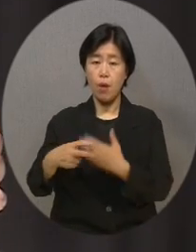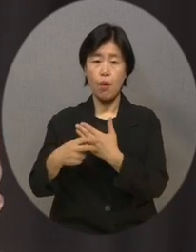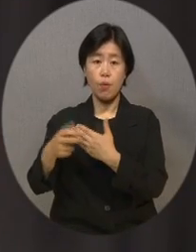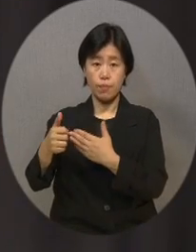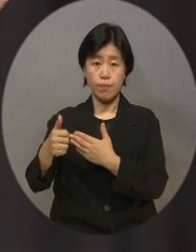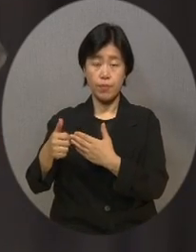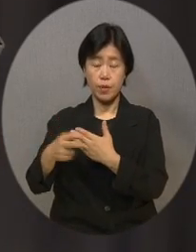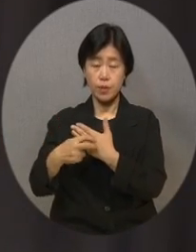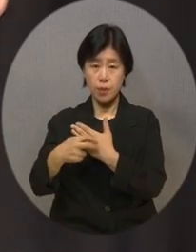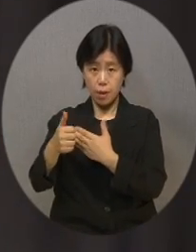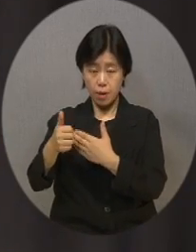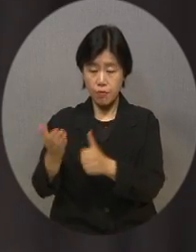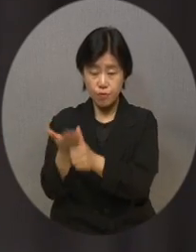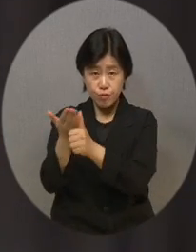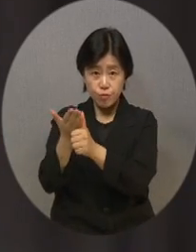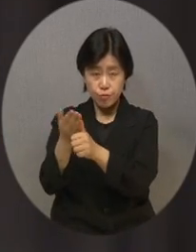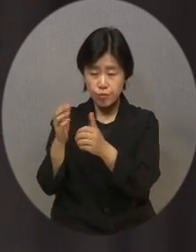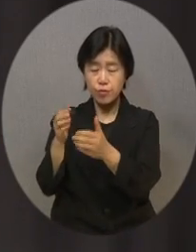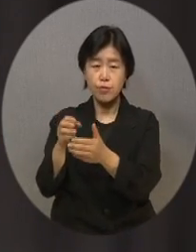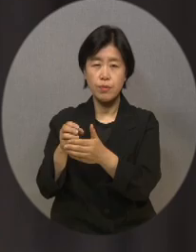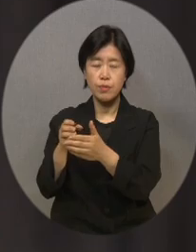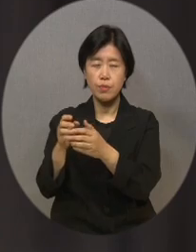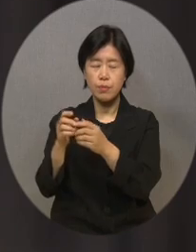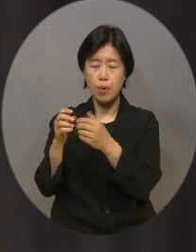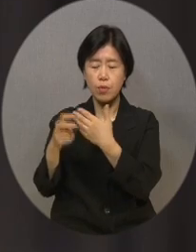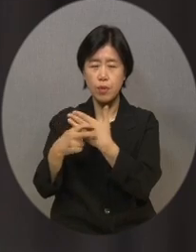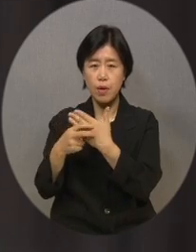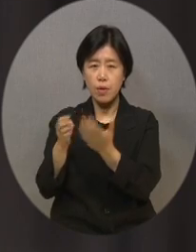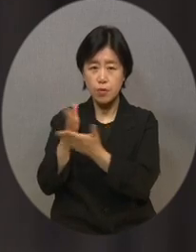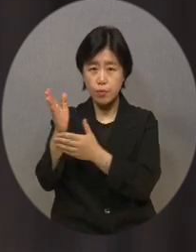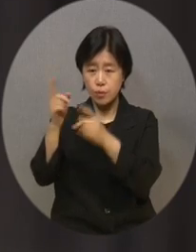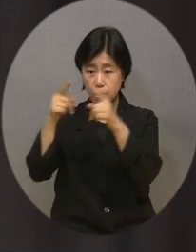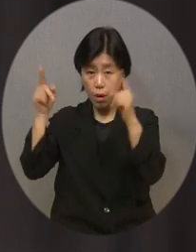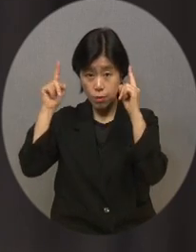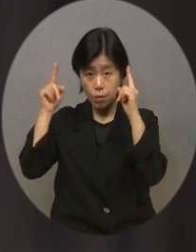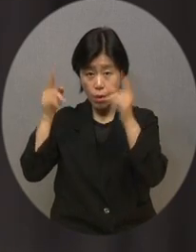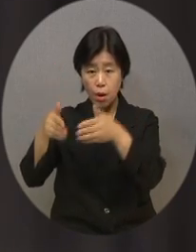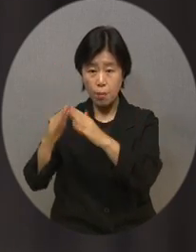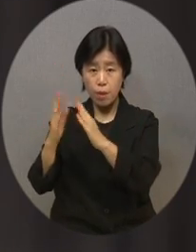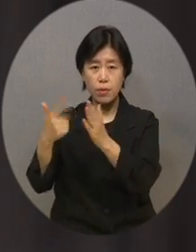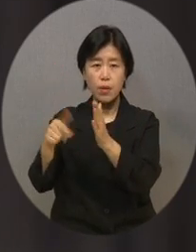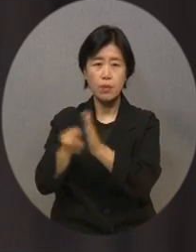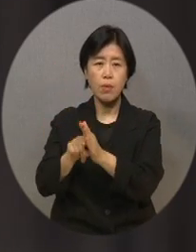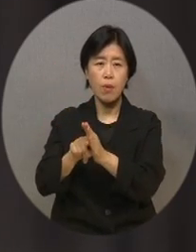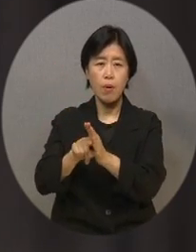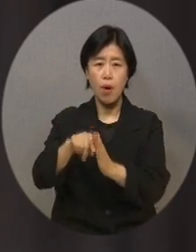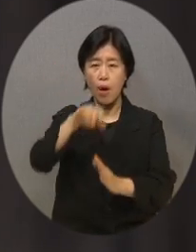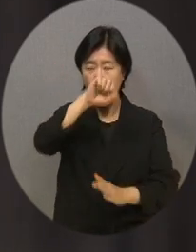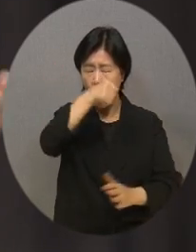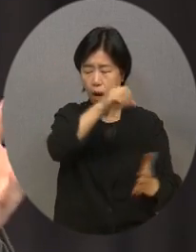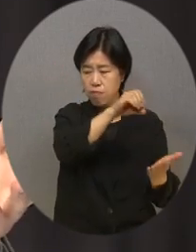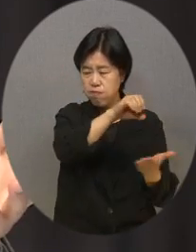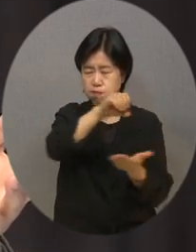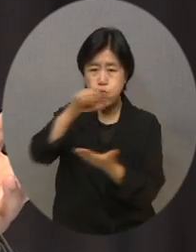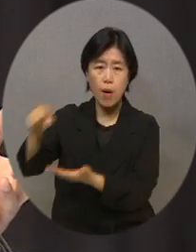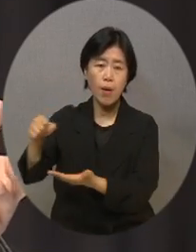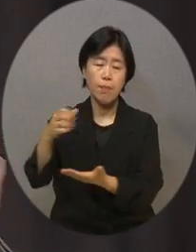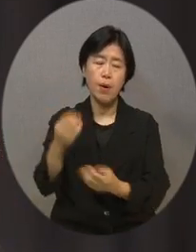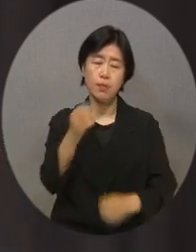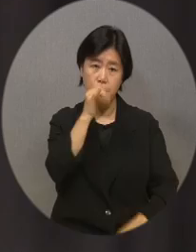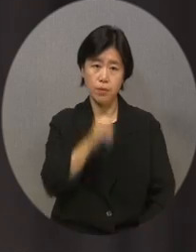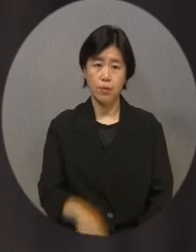들어요. 그리고 금방 박사님 말씀하신 것처럼 5년, 10년 아닙니다. 최소 14년이에요. 남자도 군대를 갔다 와야 되기